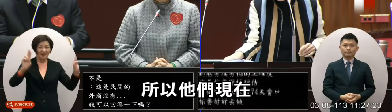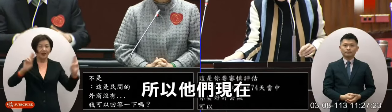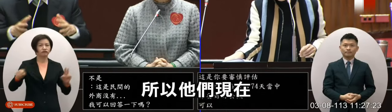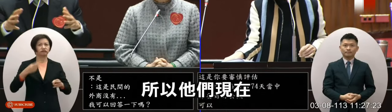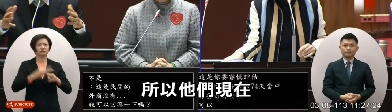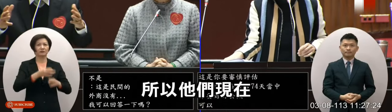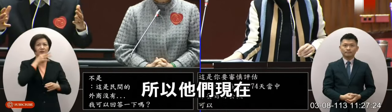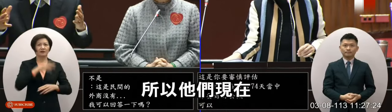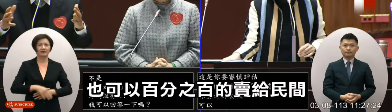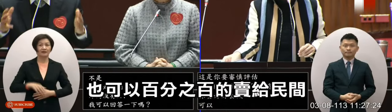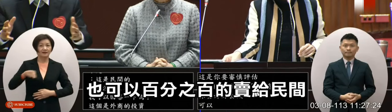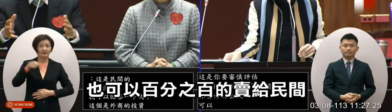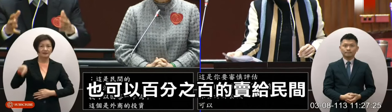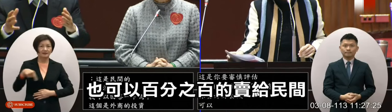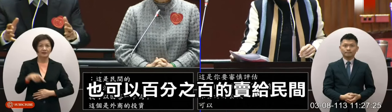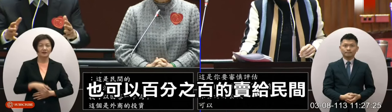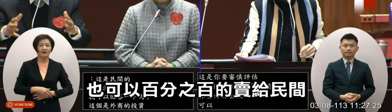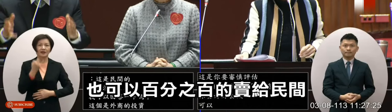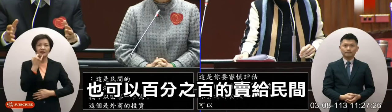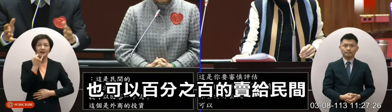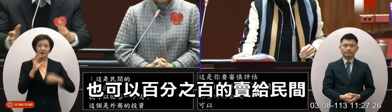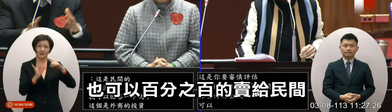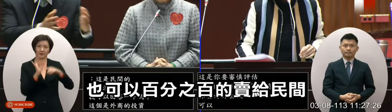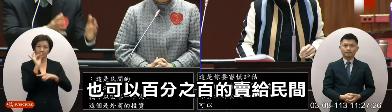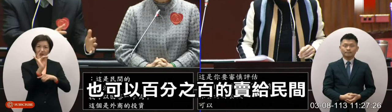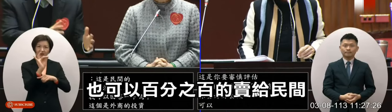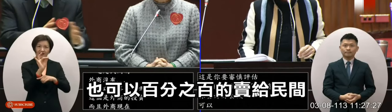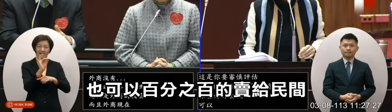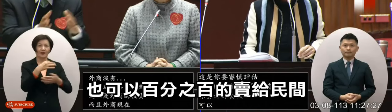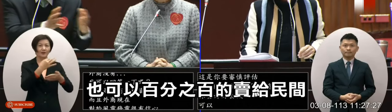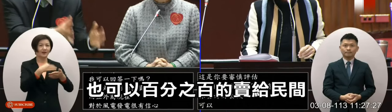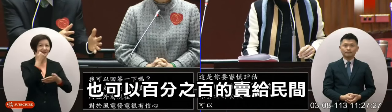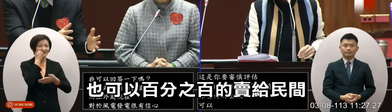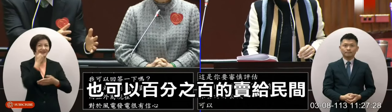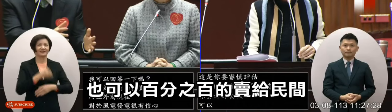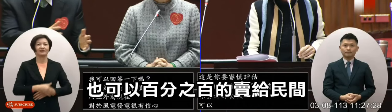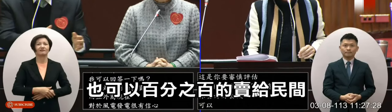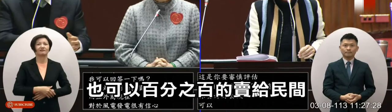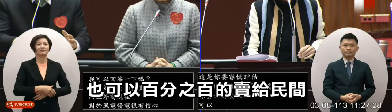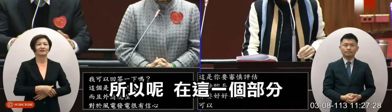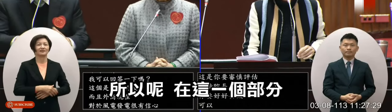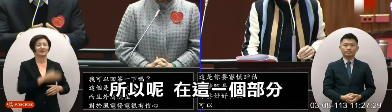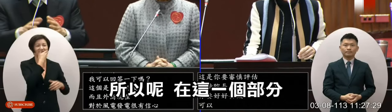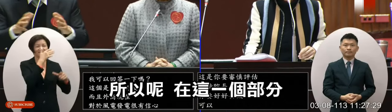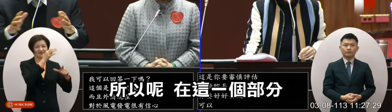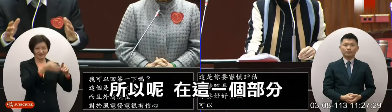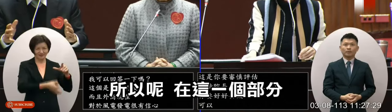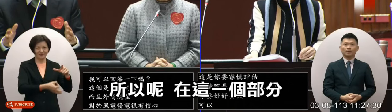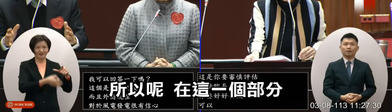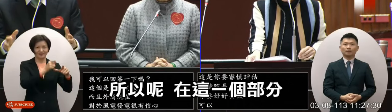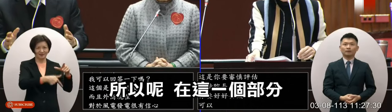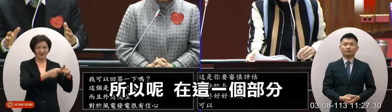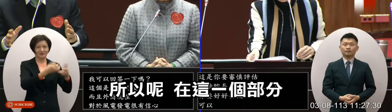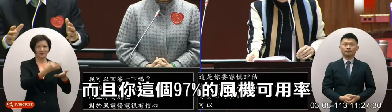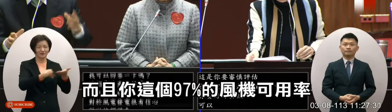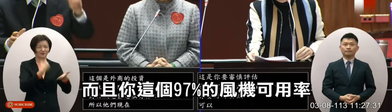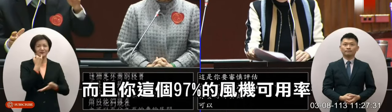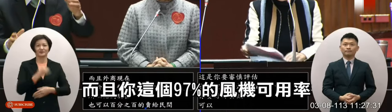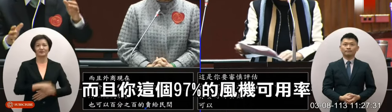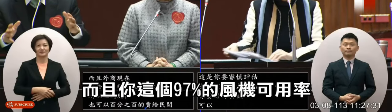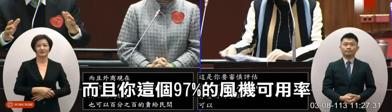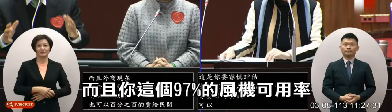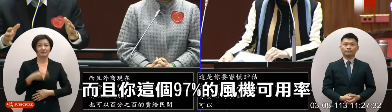所以他们现在也可以100%的卖给民间。所以呢在这一个部分，实